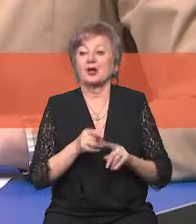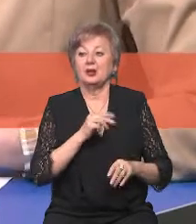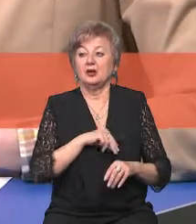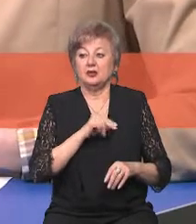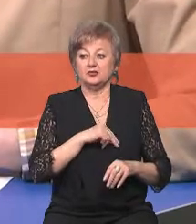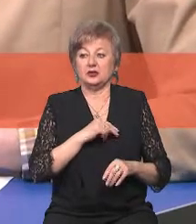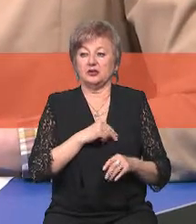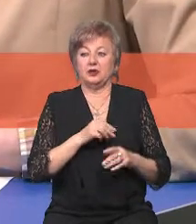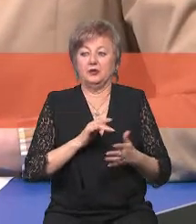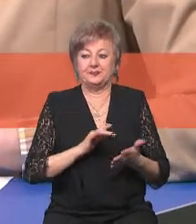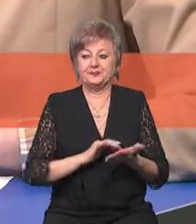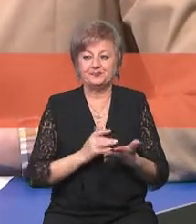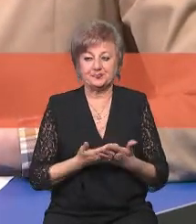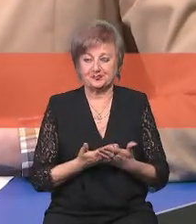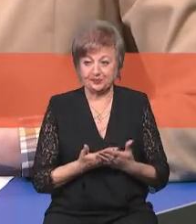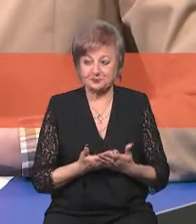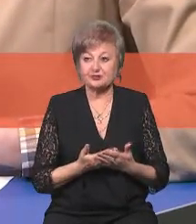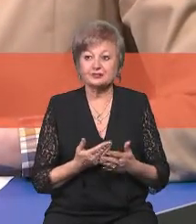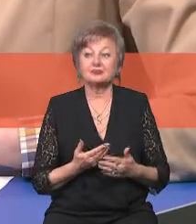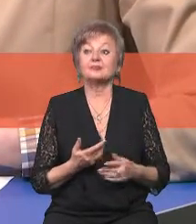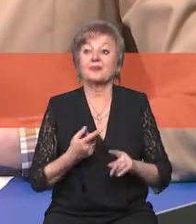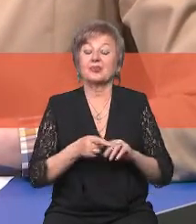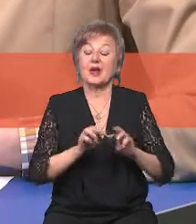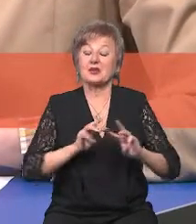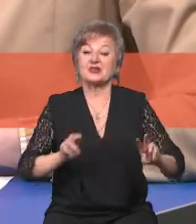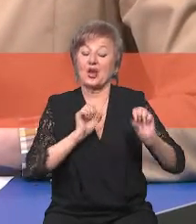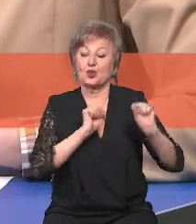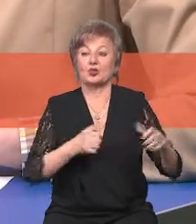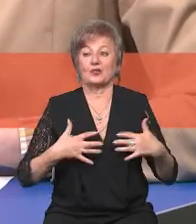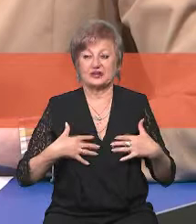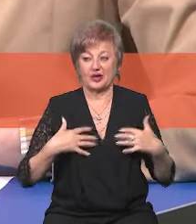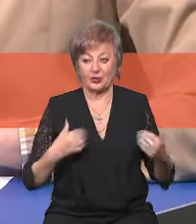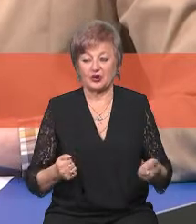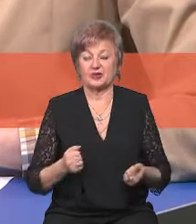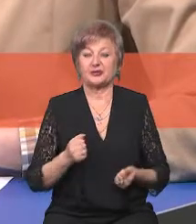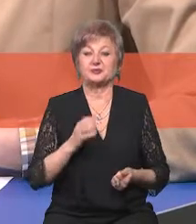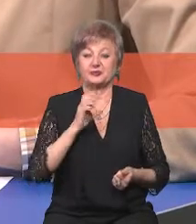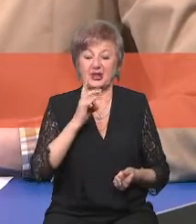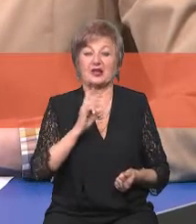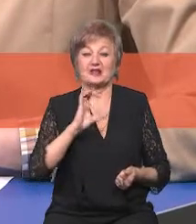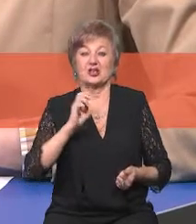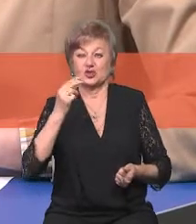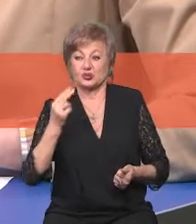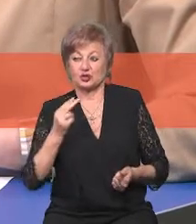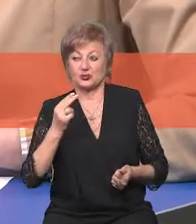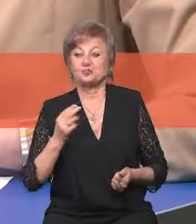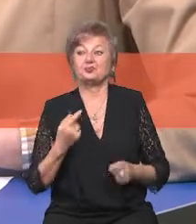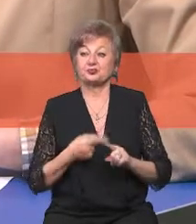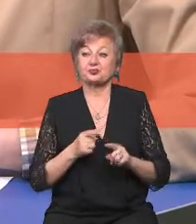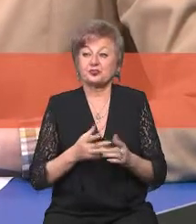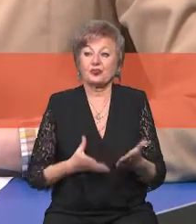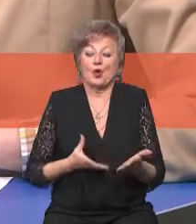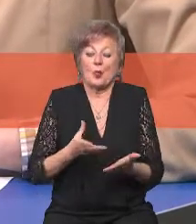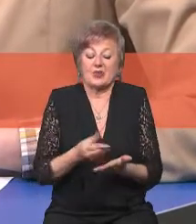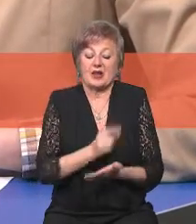буде на сайті НСЗУ. Не на сайті Міністерства охорони здоров'я, а на сайті НСЗУ як єдиного платника за